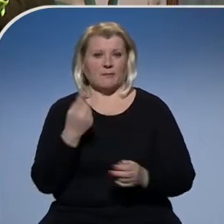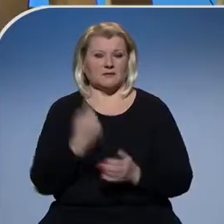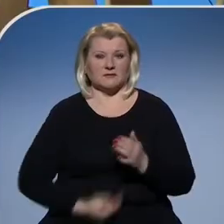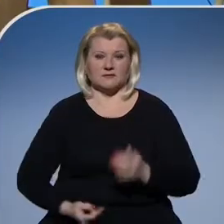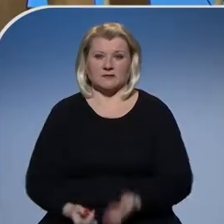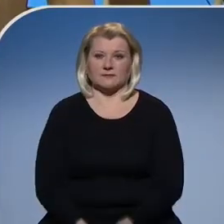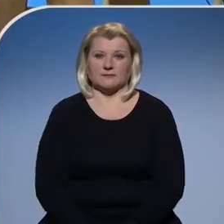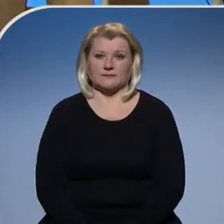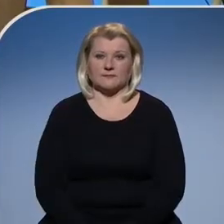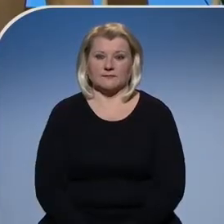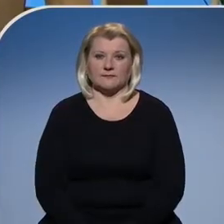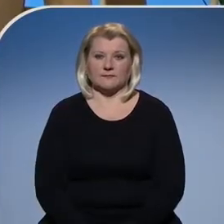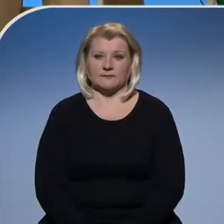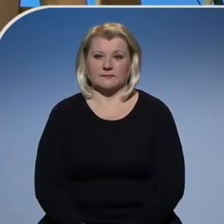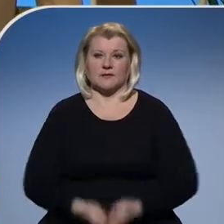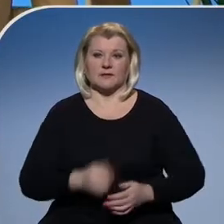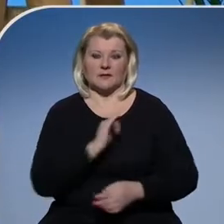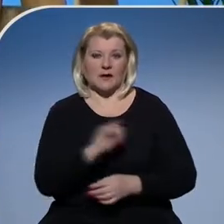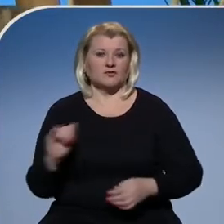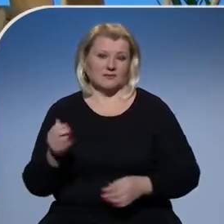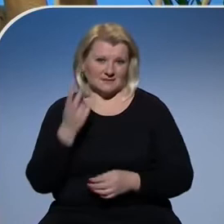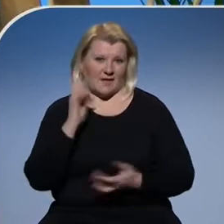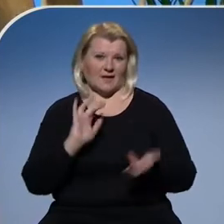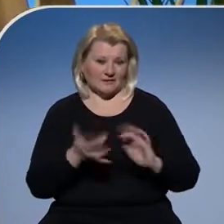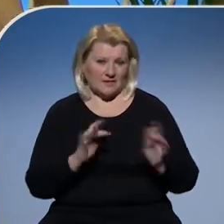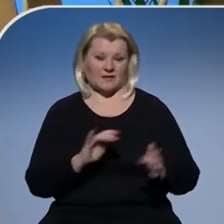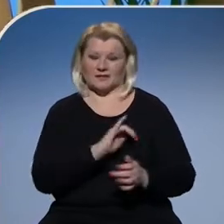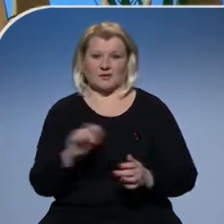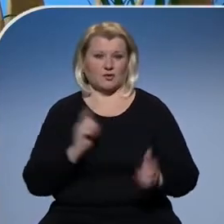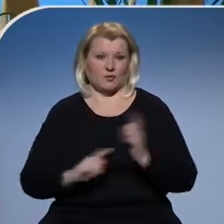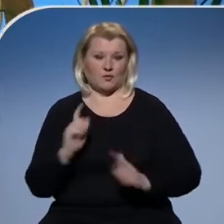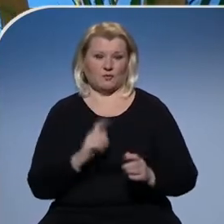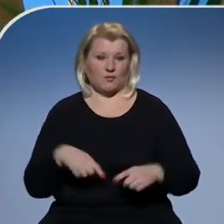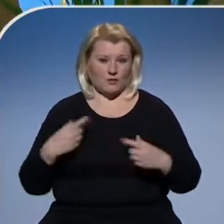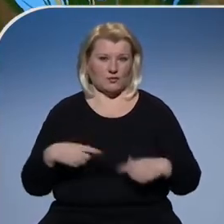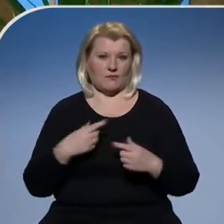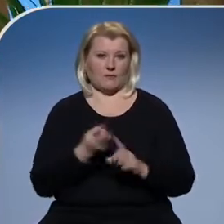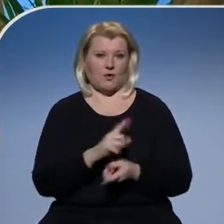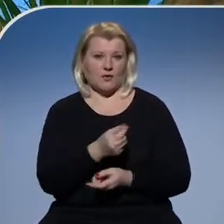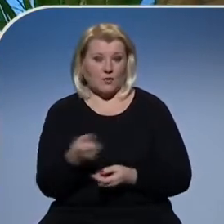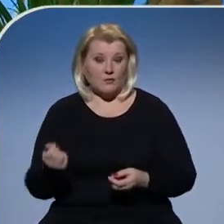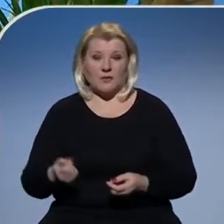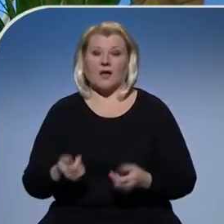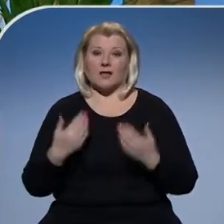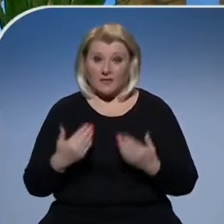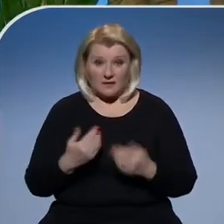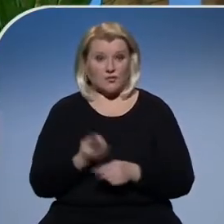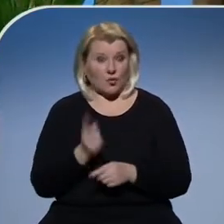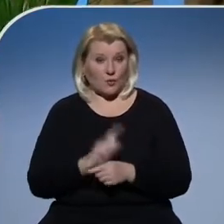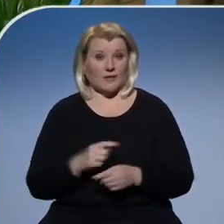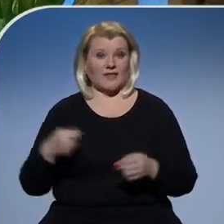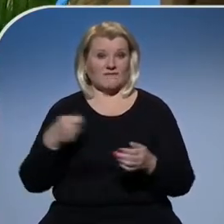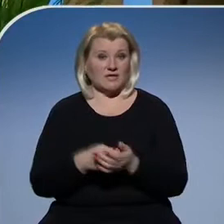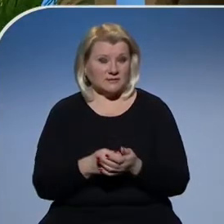peníze? Všichni známe internet a rádi ho používáme na různé nákupy a dneska se nakupují dokonce už i investice vlastně